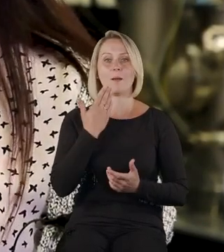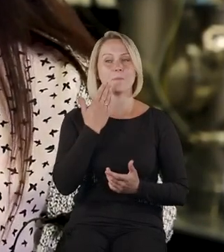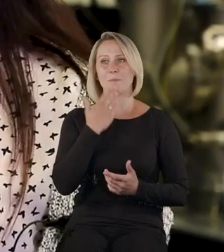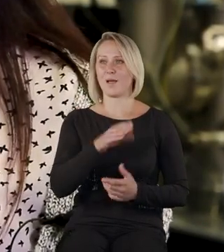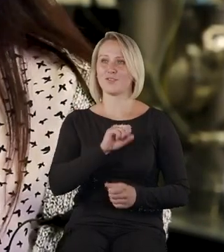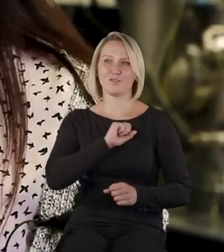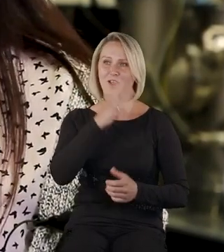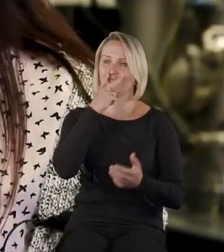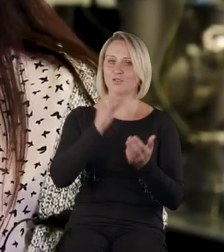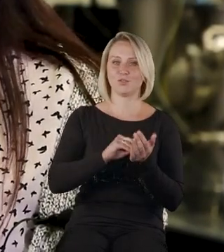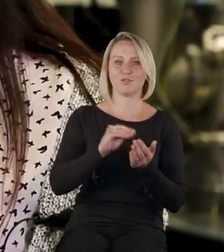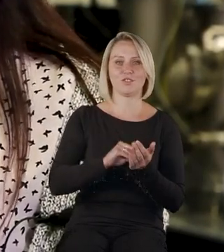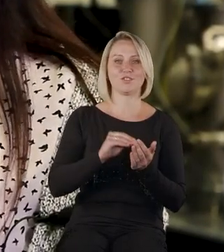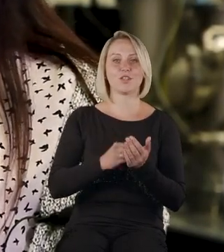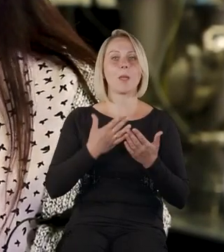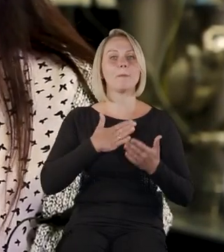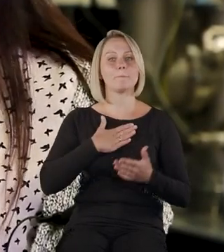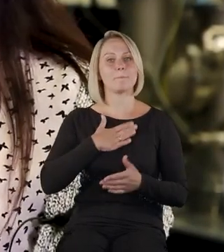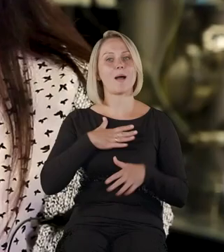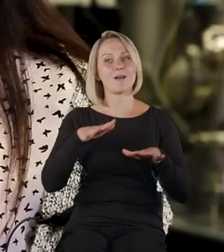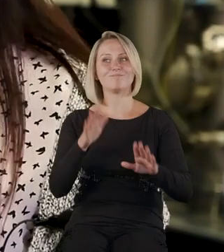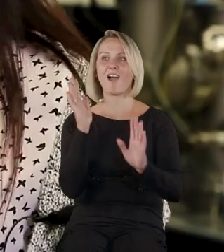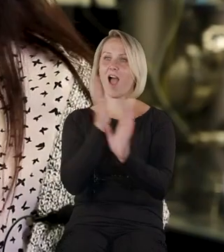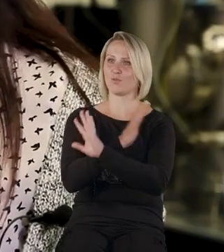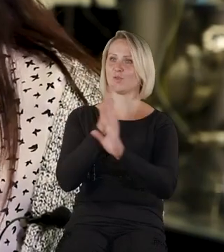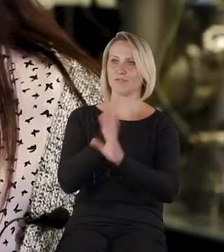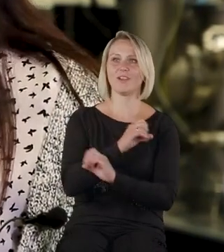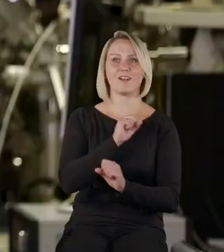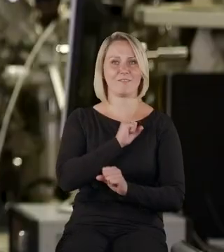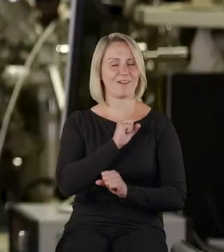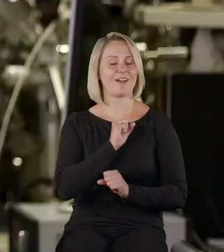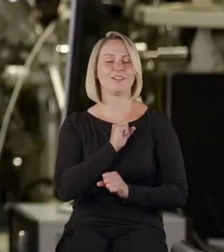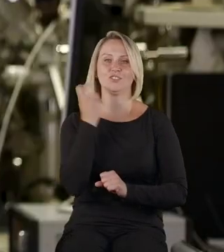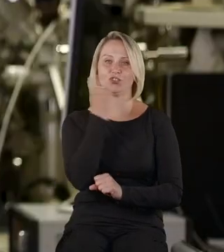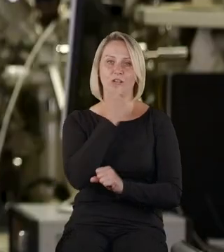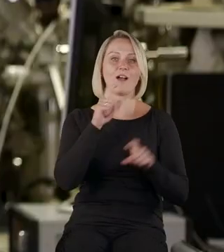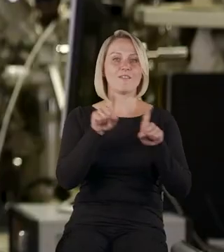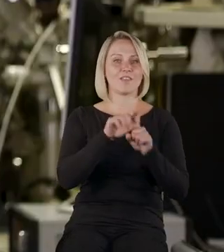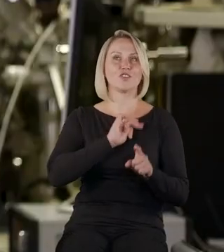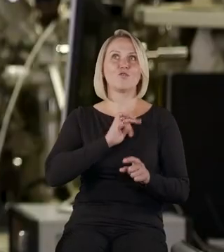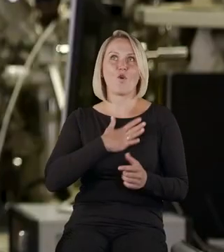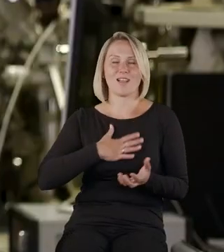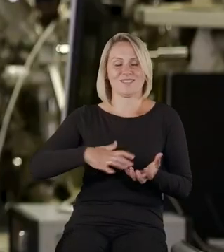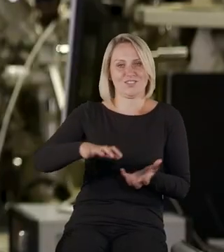wspaniałe doświadczenie, ponieważ mamy tutaj swoją atmosferę, bardzo ciekawą i swój własny świat. Ponadto